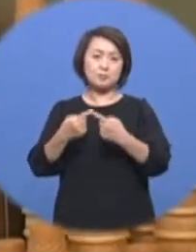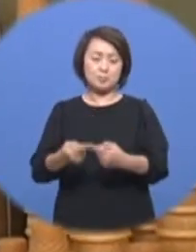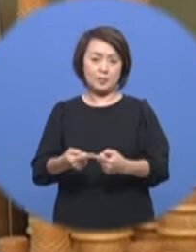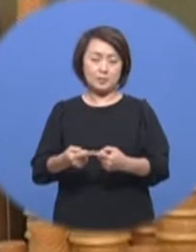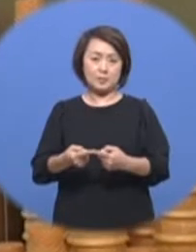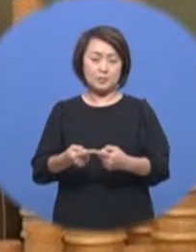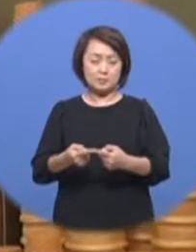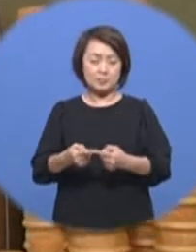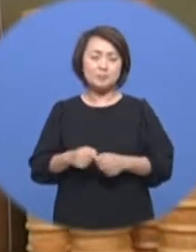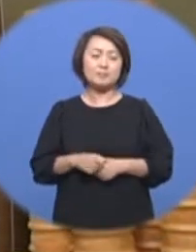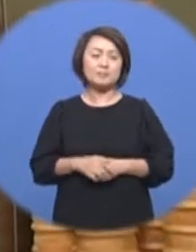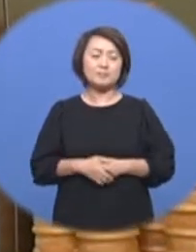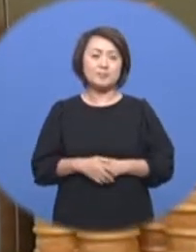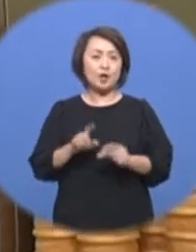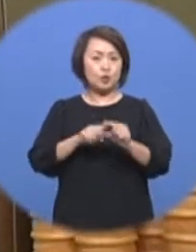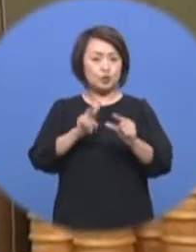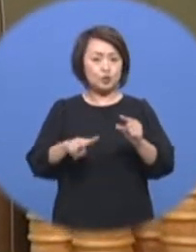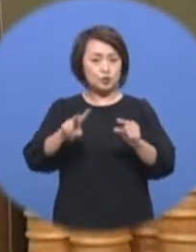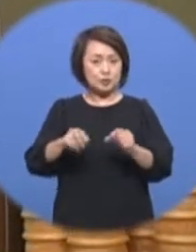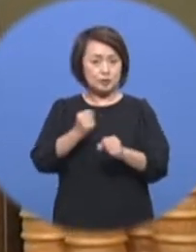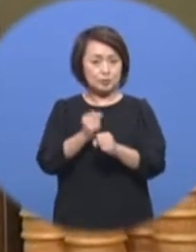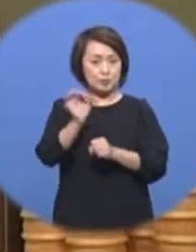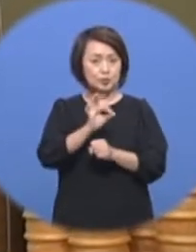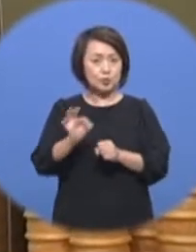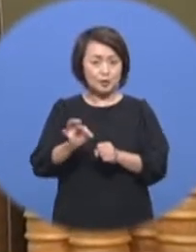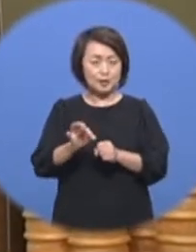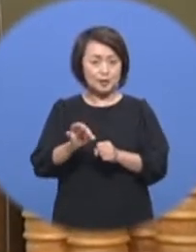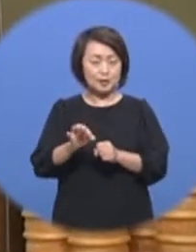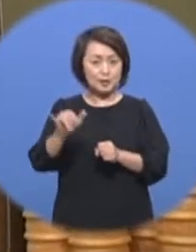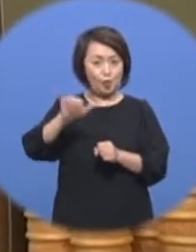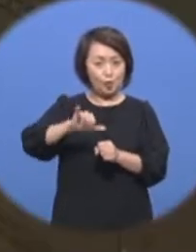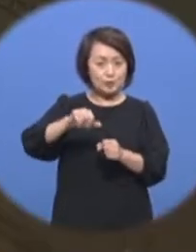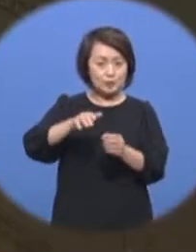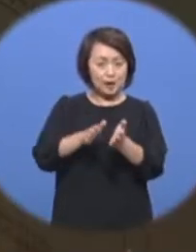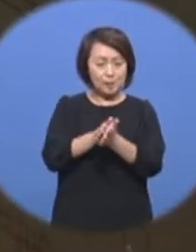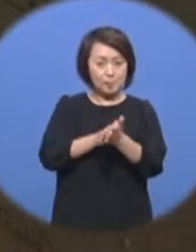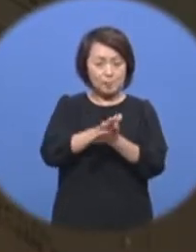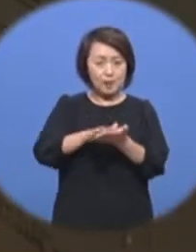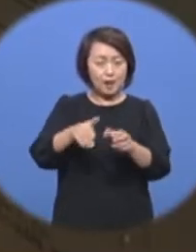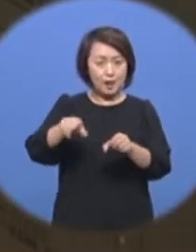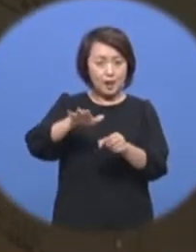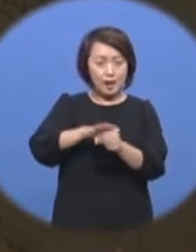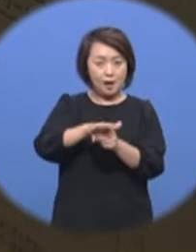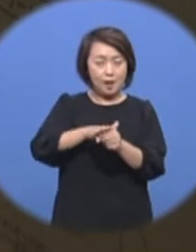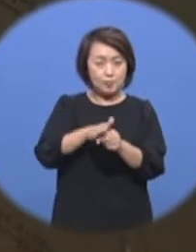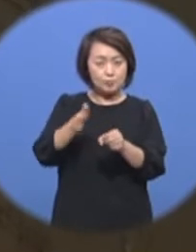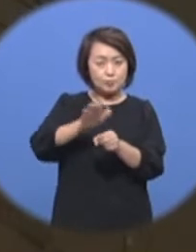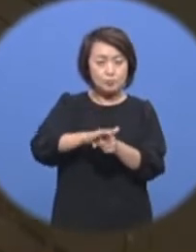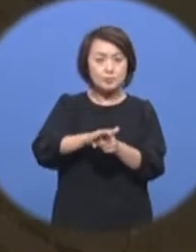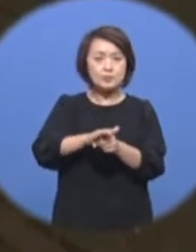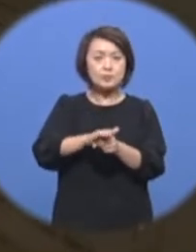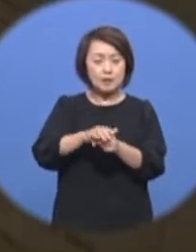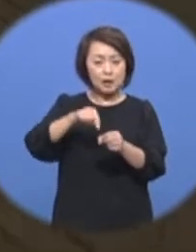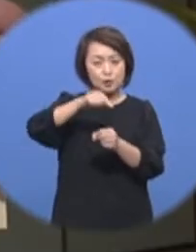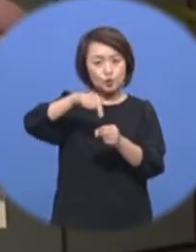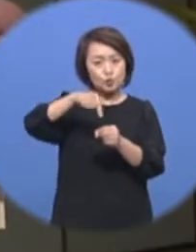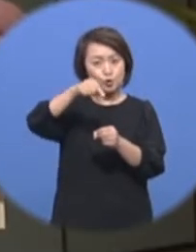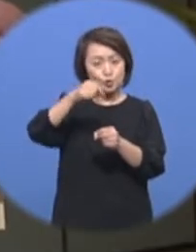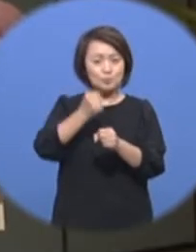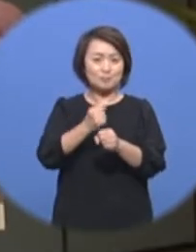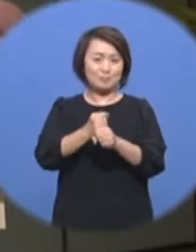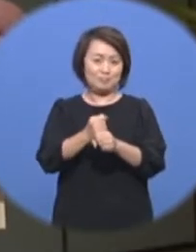力商品である緑茶入りのソフトクリームグリーンソフトの製造に携わっています。